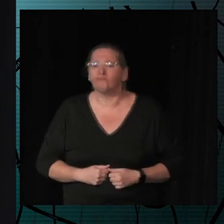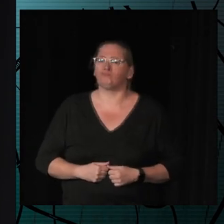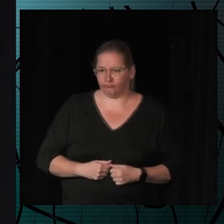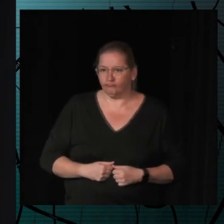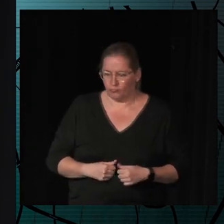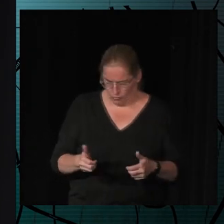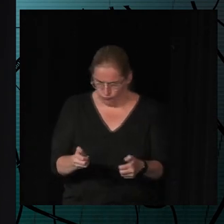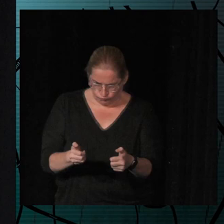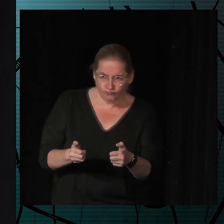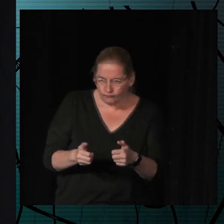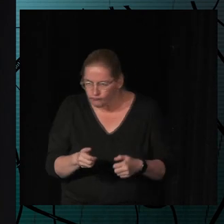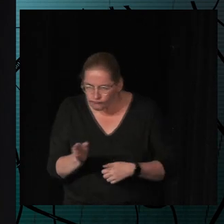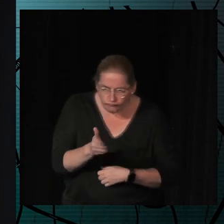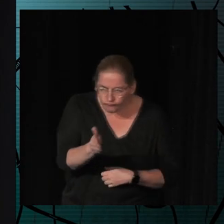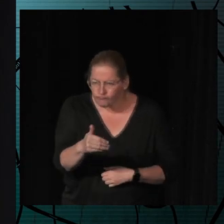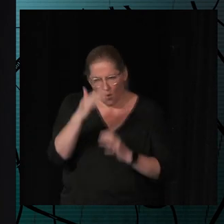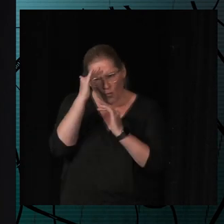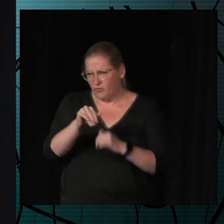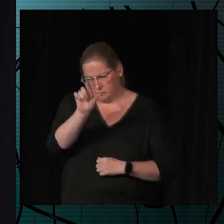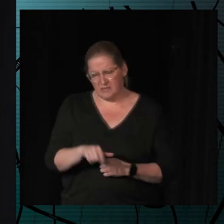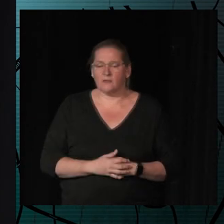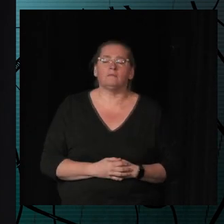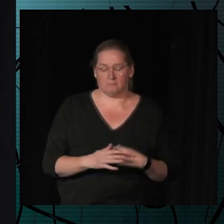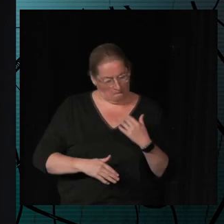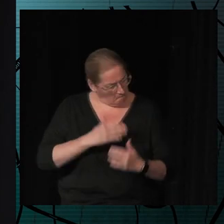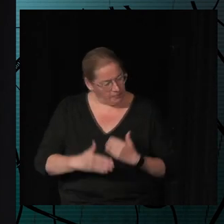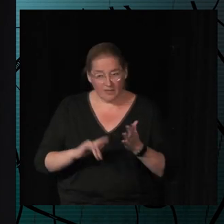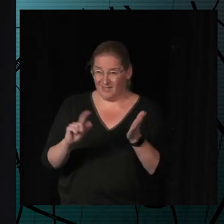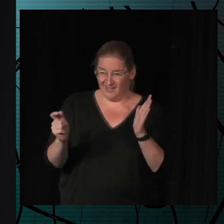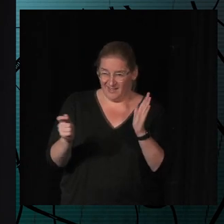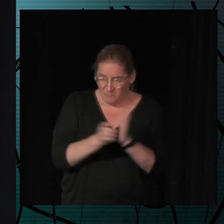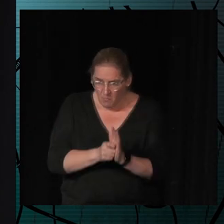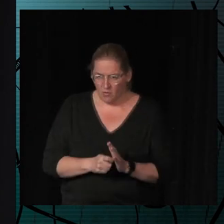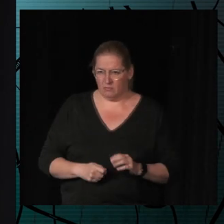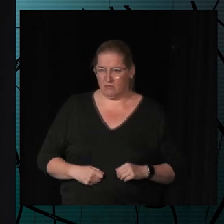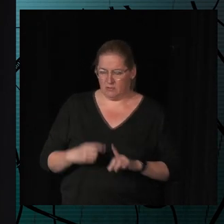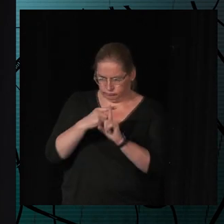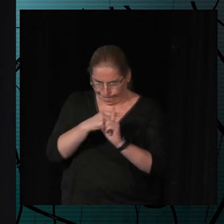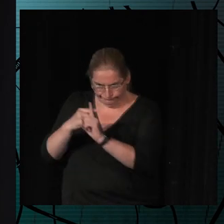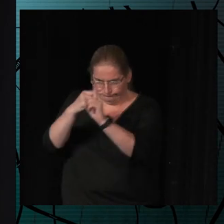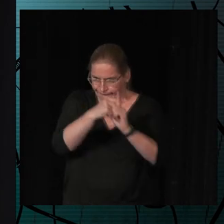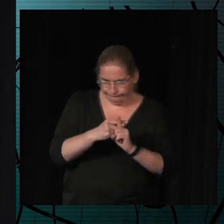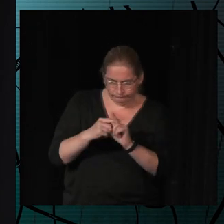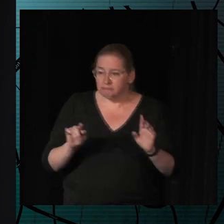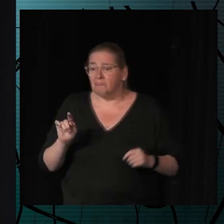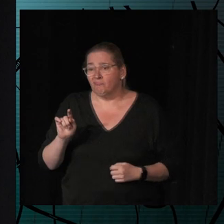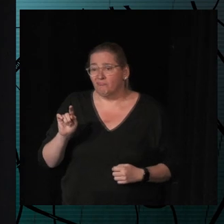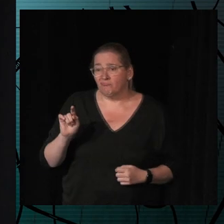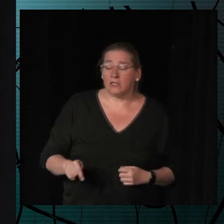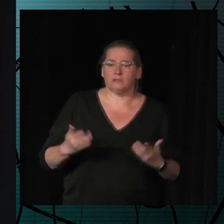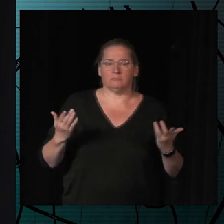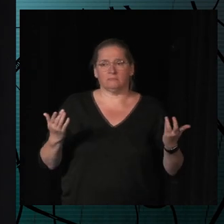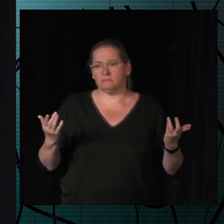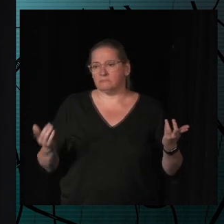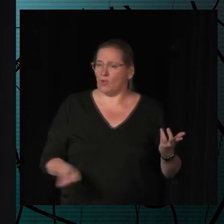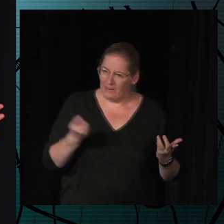dirige donc on le on le croit et euh il y a ce ce moment où le point and click donc qui est plutôt un par définition le genre où qui